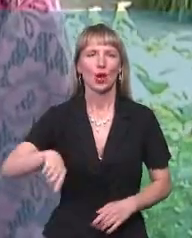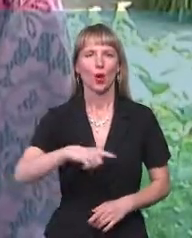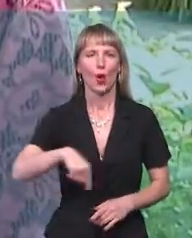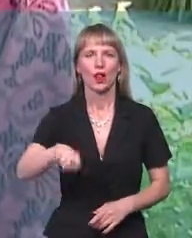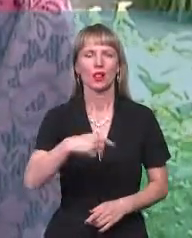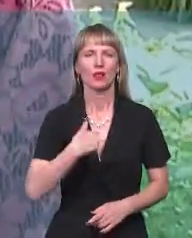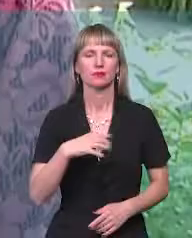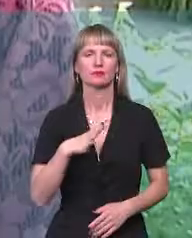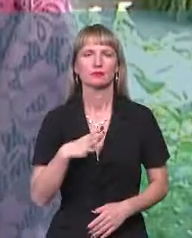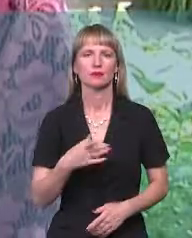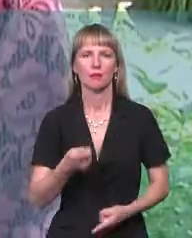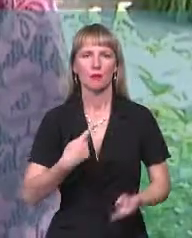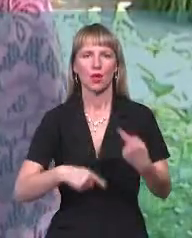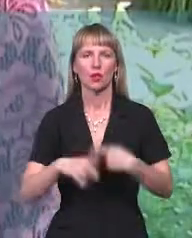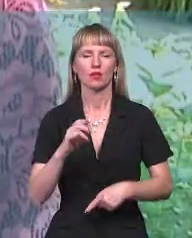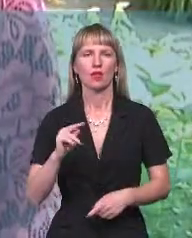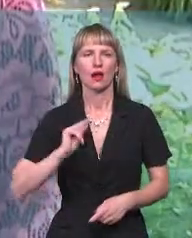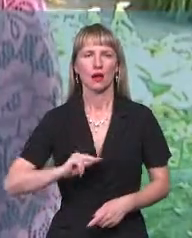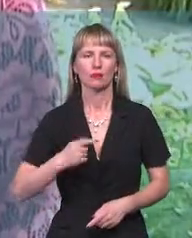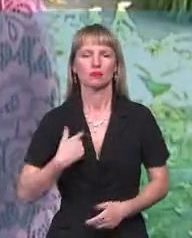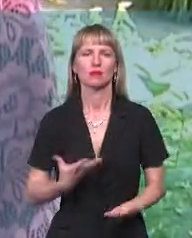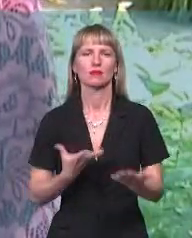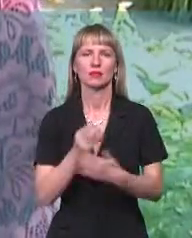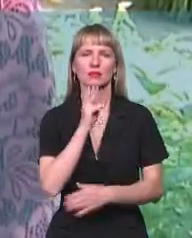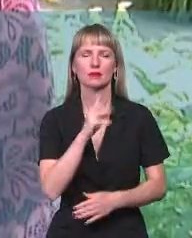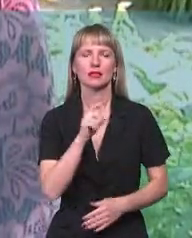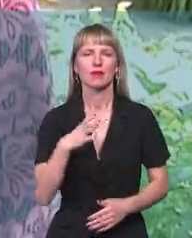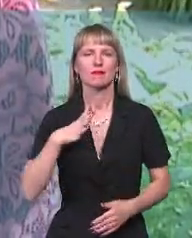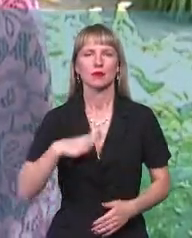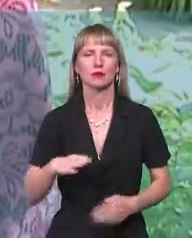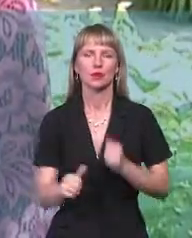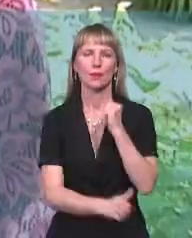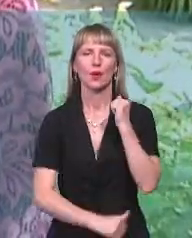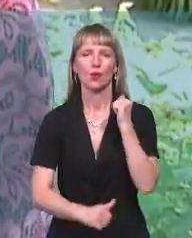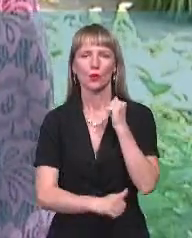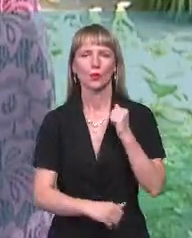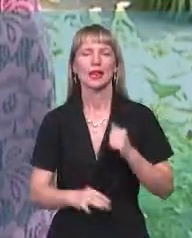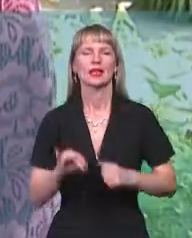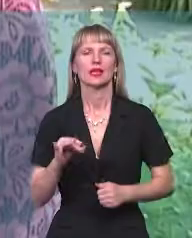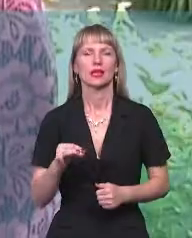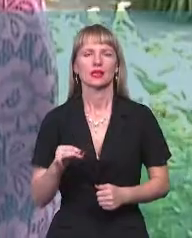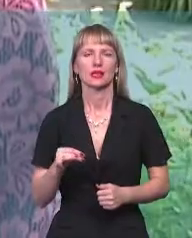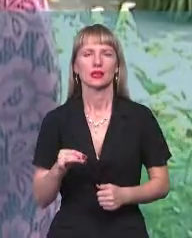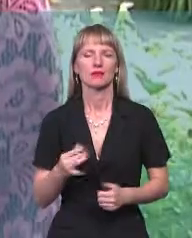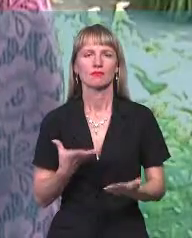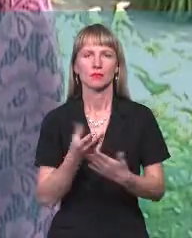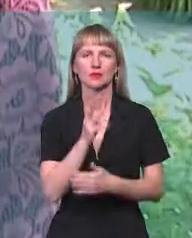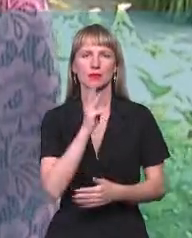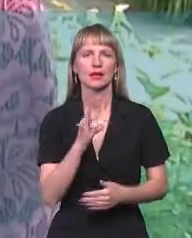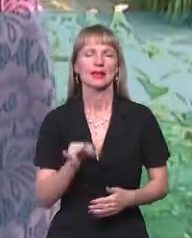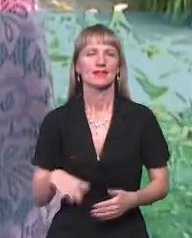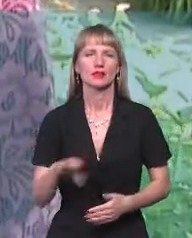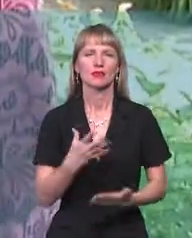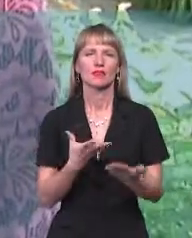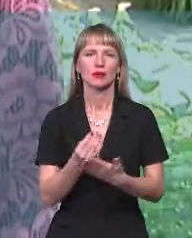було поновлено на посаді, мені виплачена заробітна плата за вимушений прогул, і виплачена заробітна плата і всі